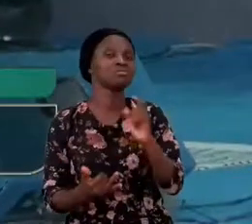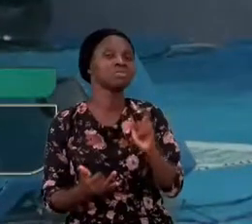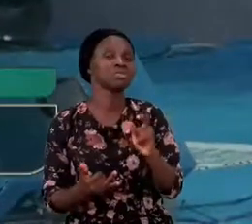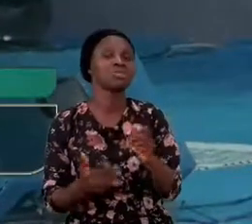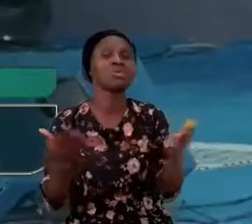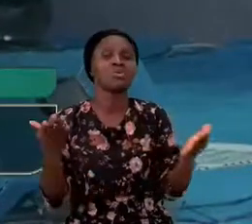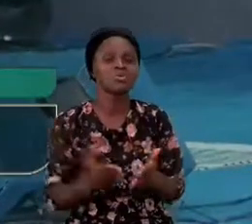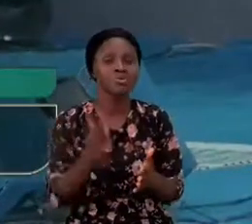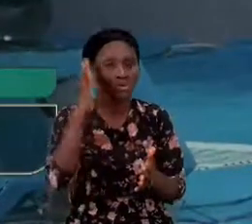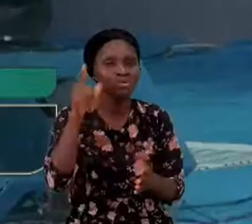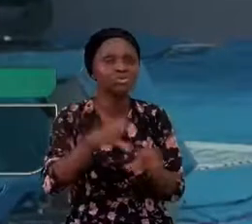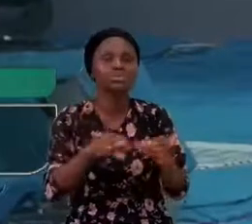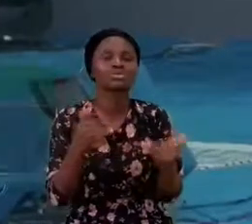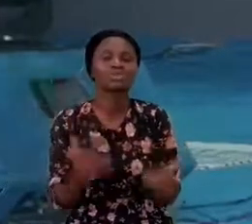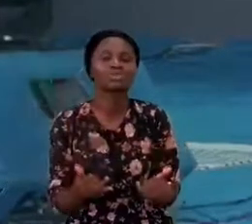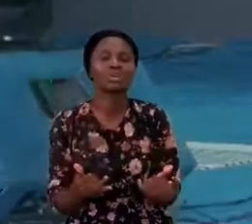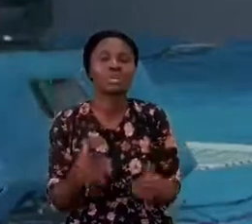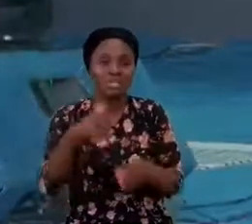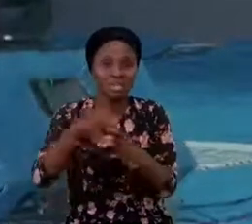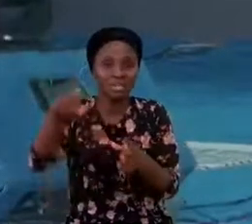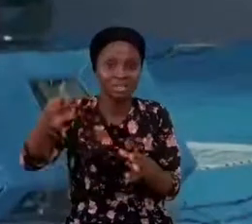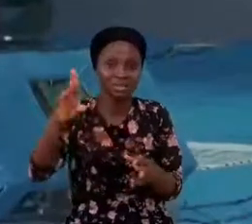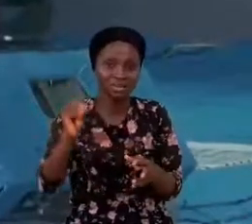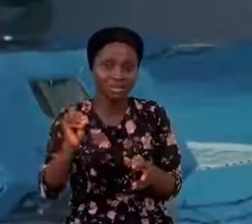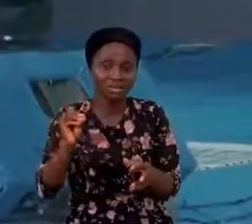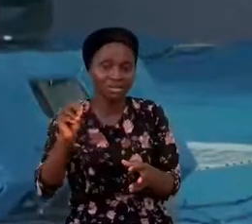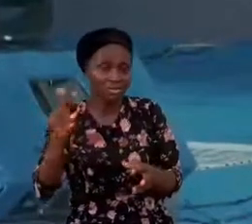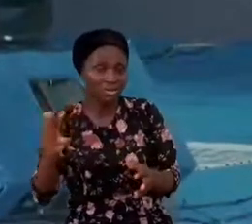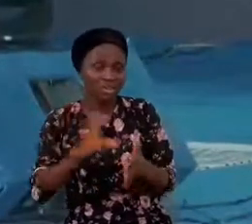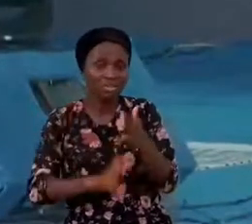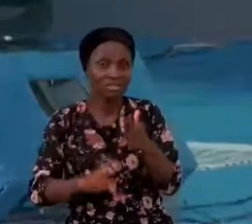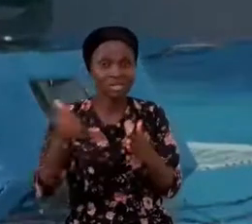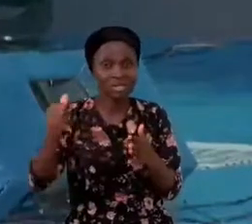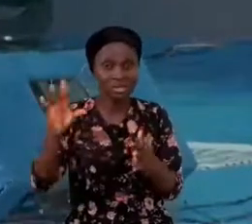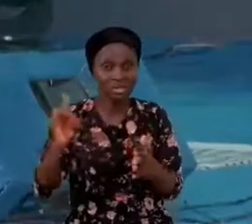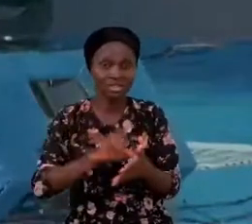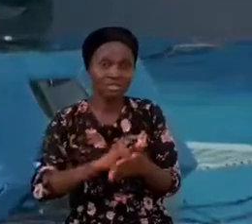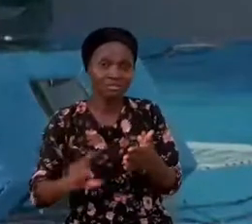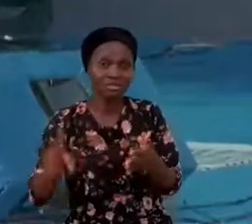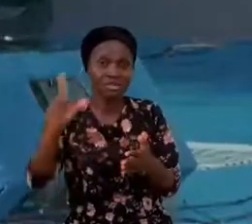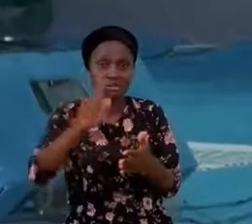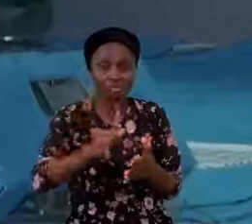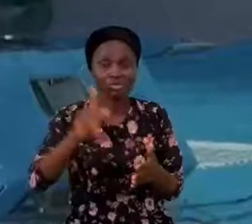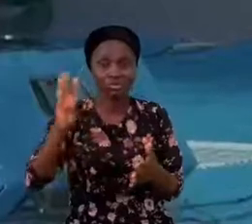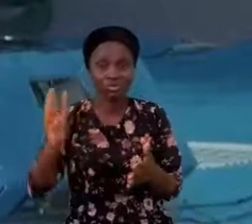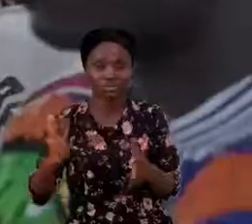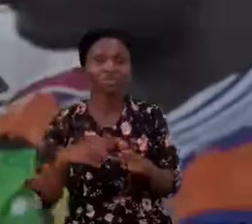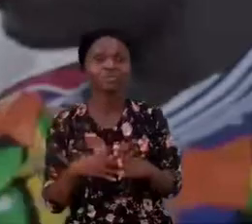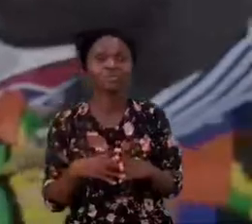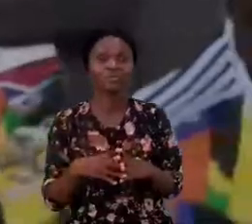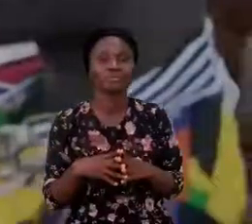Proverbe 18, verset 24. Il dit, celui qui a beaucoup